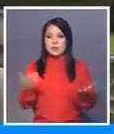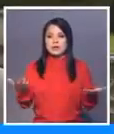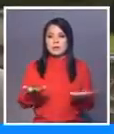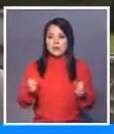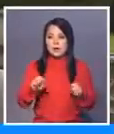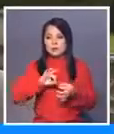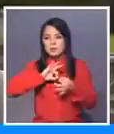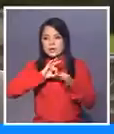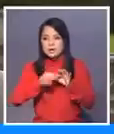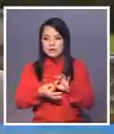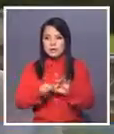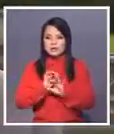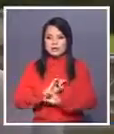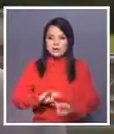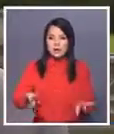керемет құламаларымен